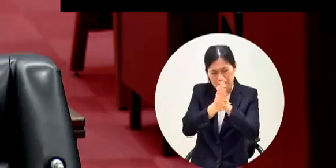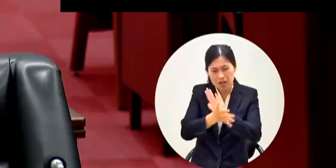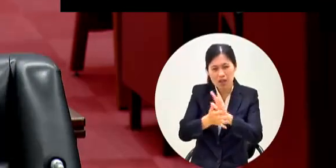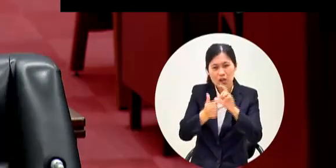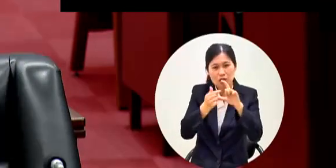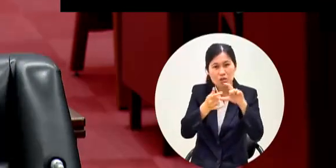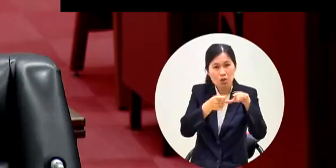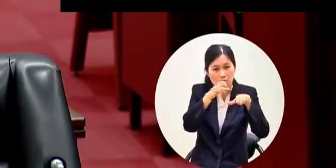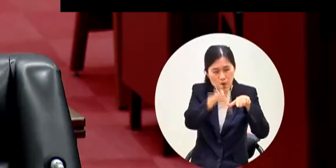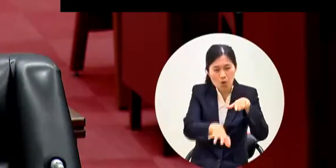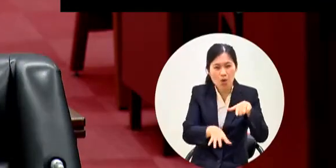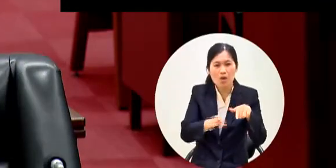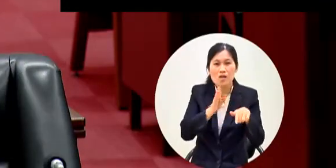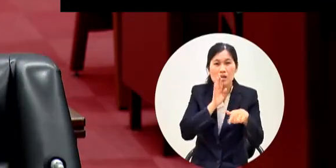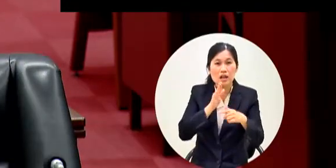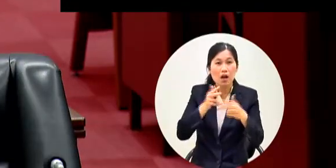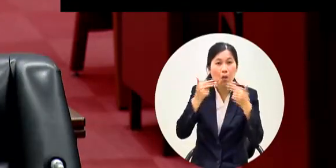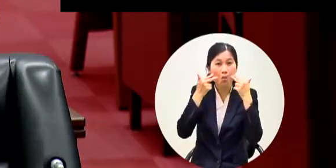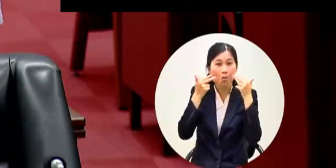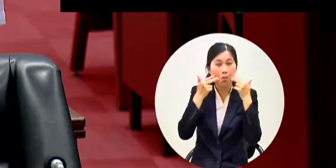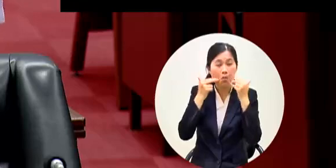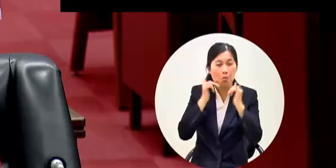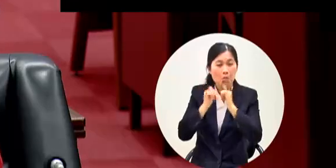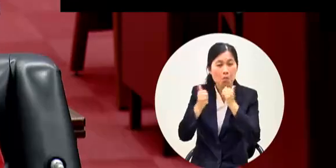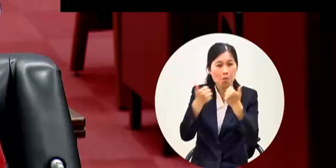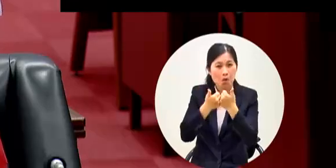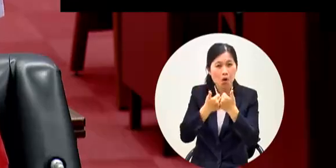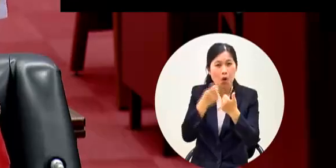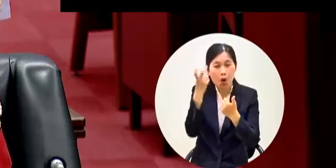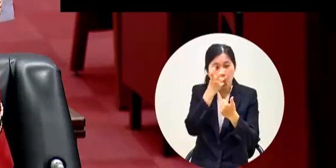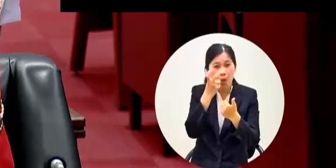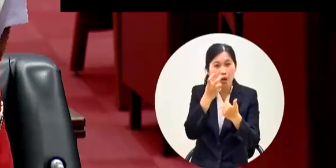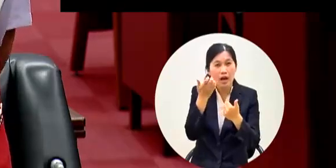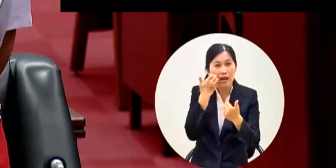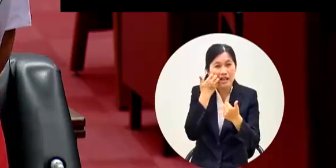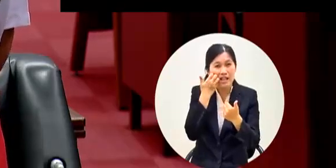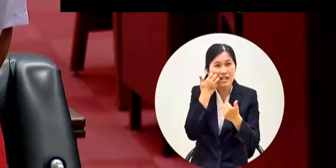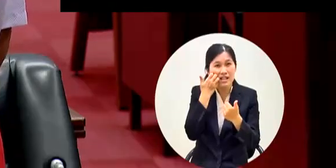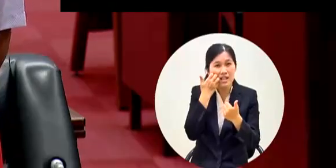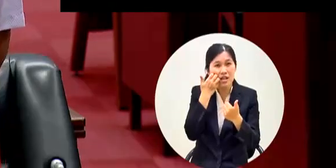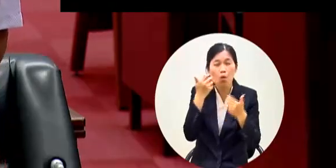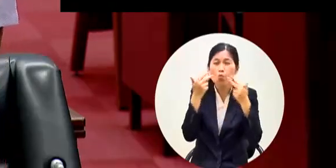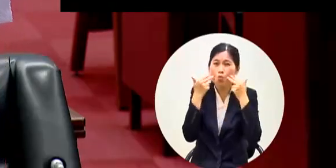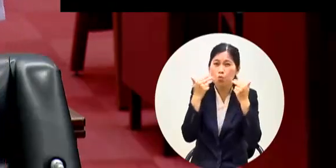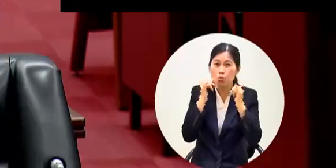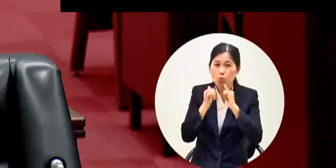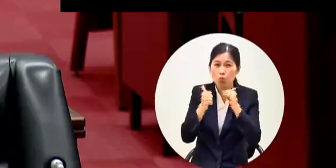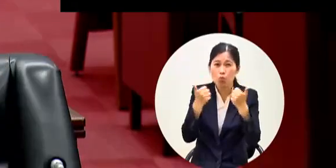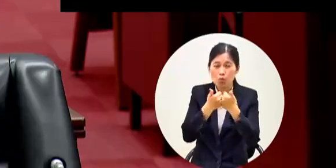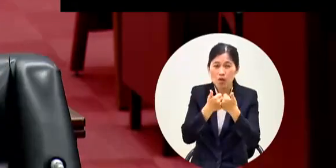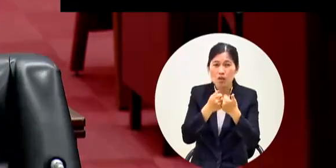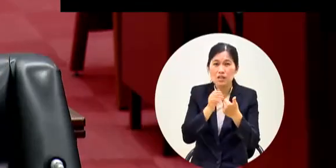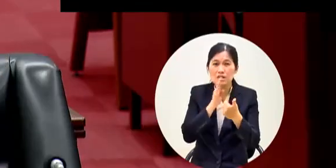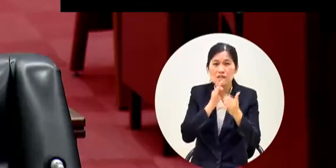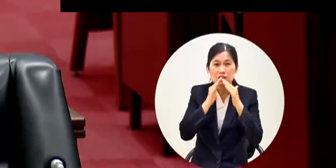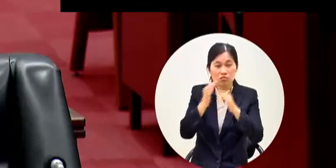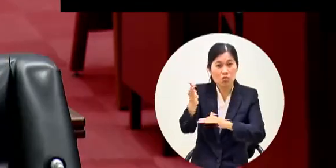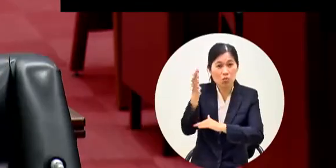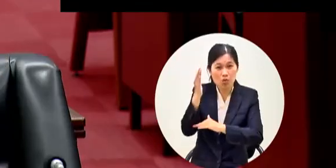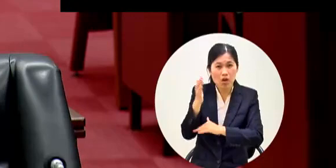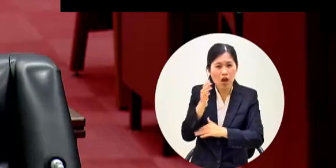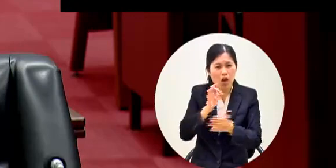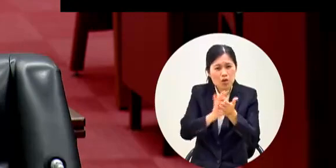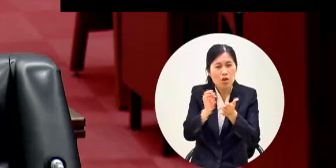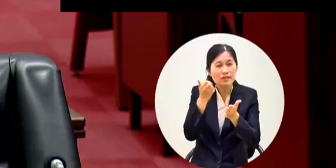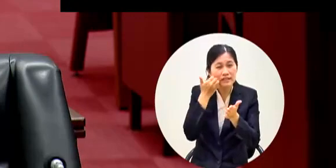我们的年限到了，我想法制局会给我们一个最好的一个答案。那孔伟他现在是我们救国团的一个主